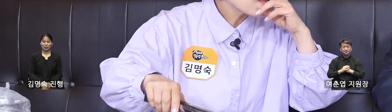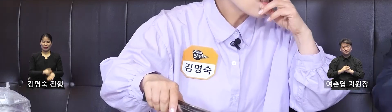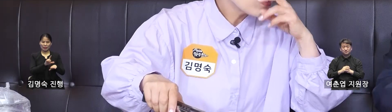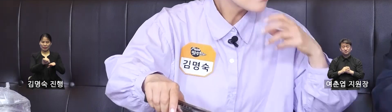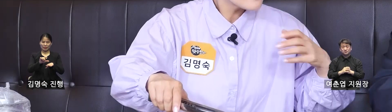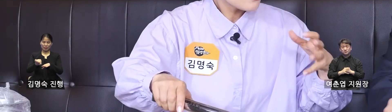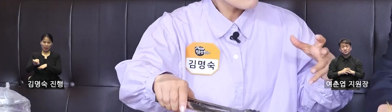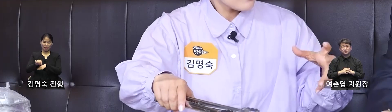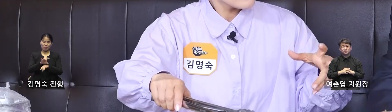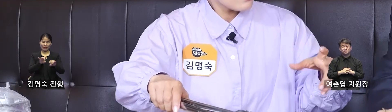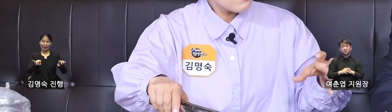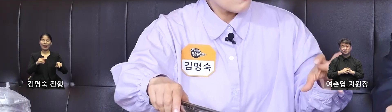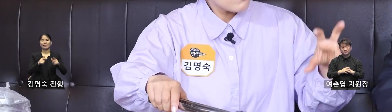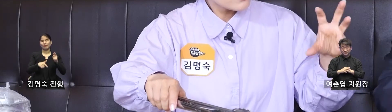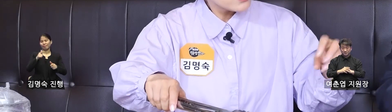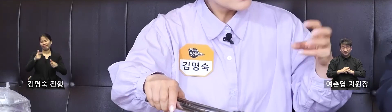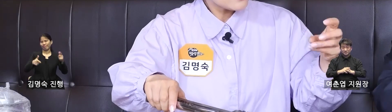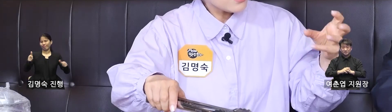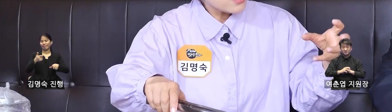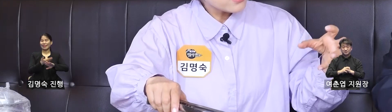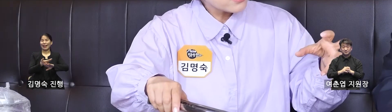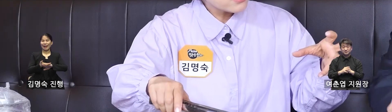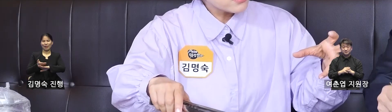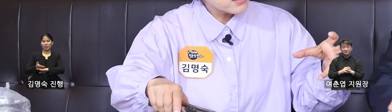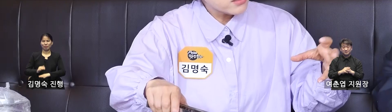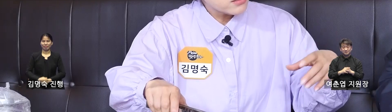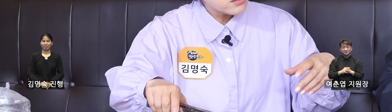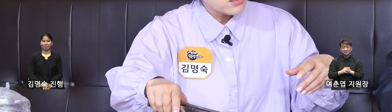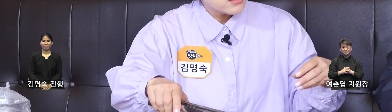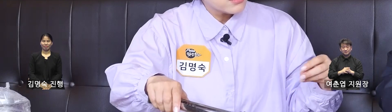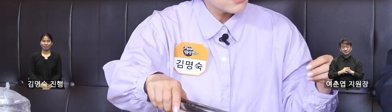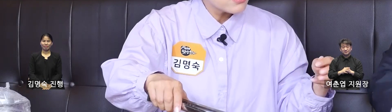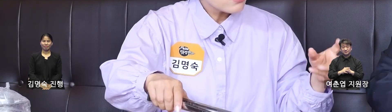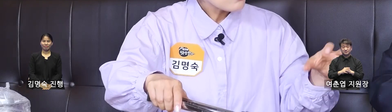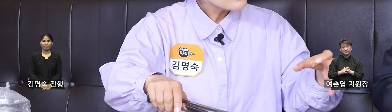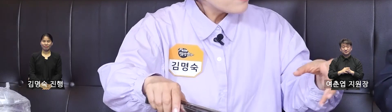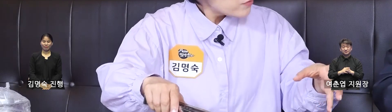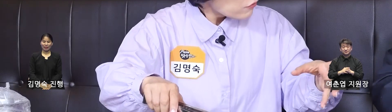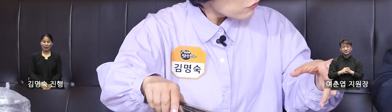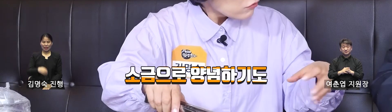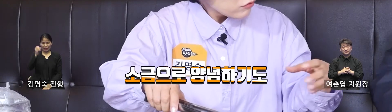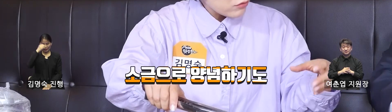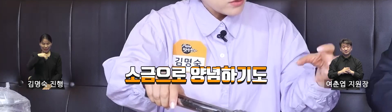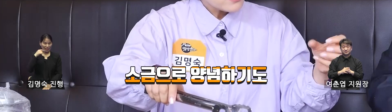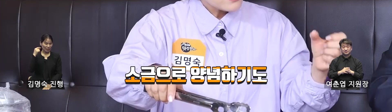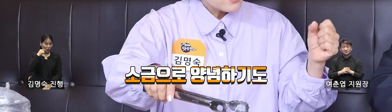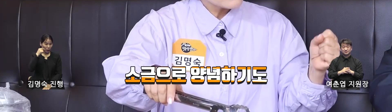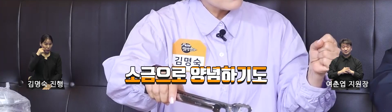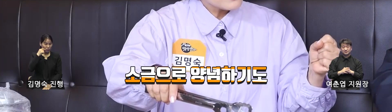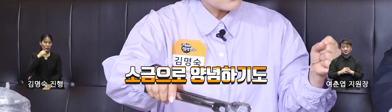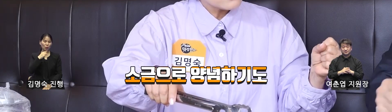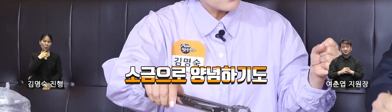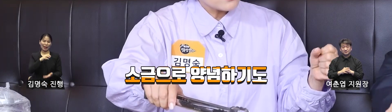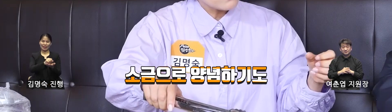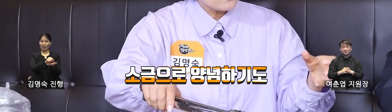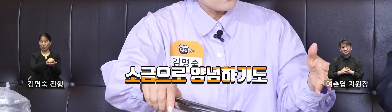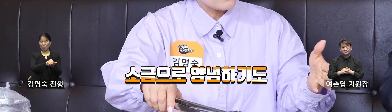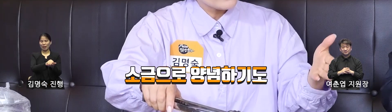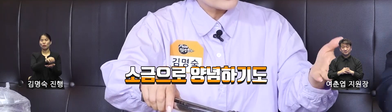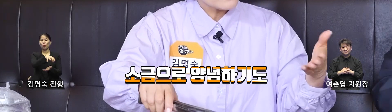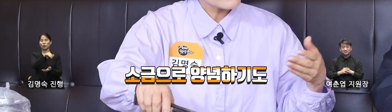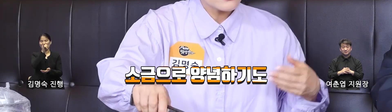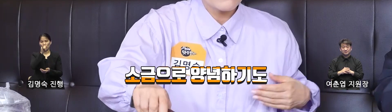조금 특색이 있긴 한 것 같아요. 네, 그냥 그 소금으로 이제 양념을 하는 데가